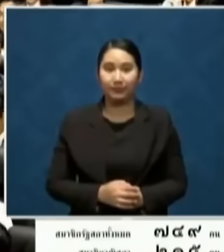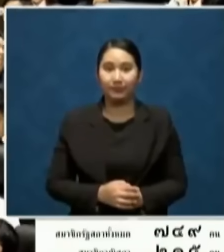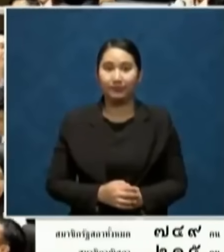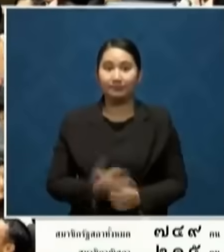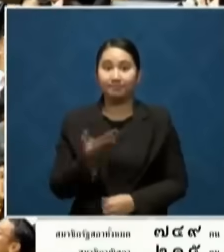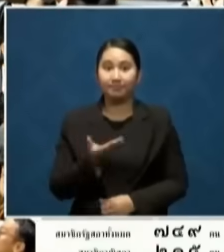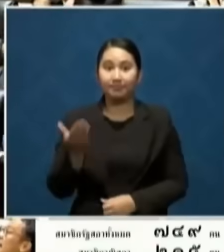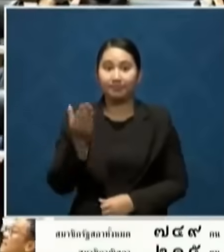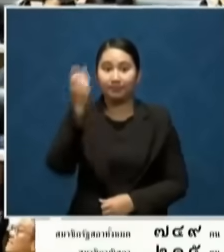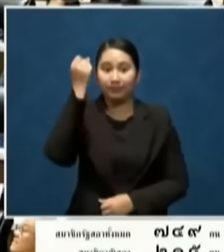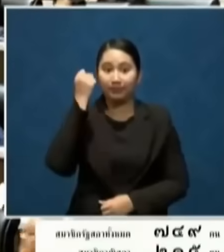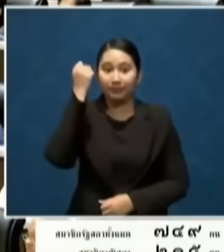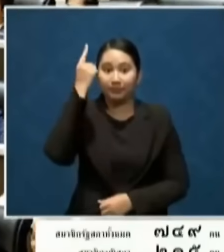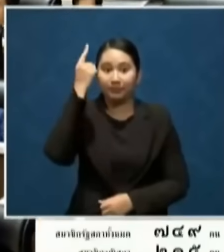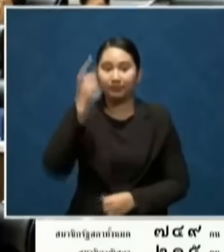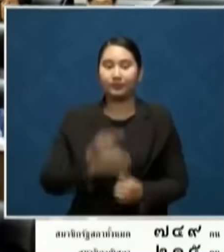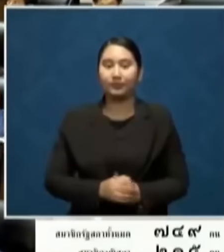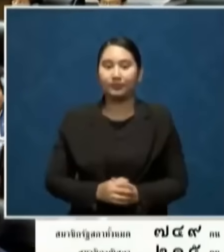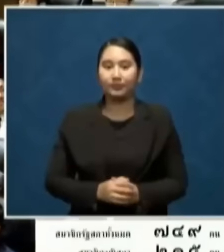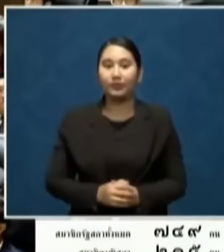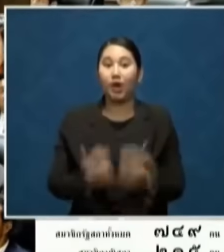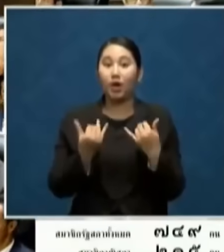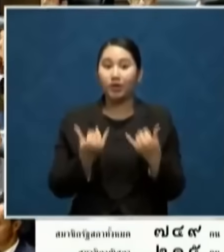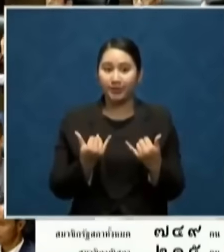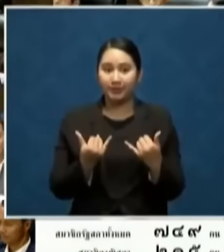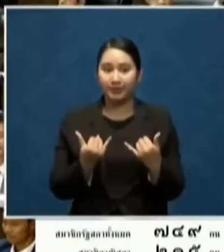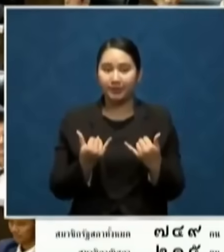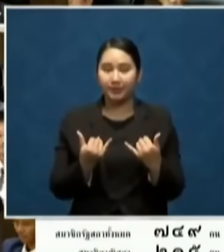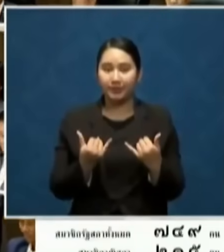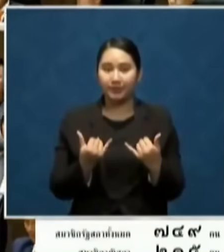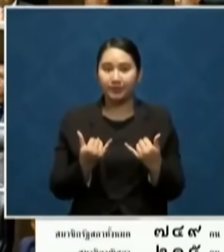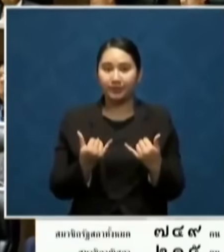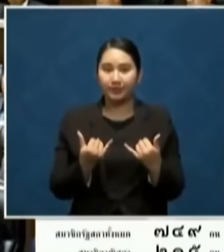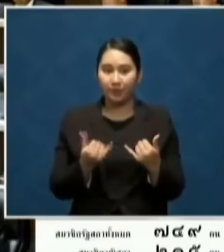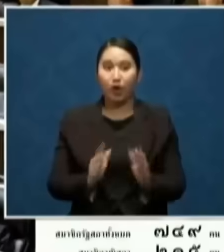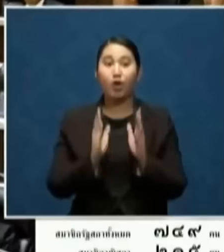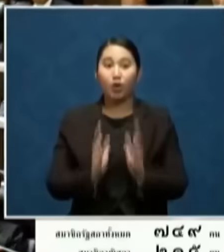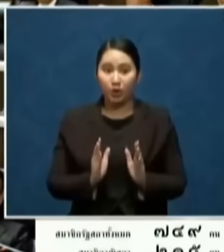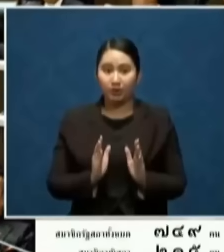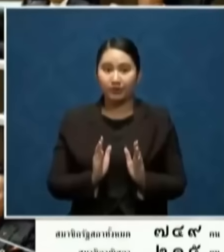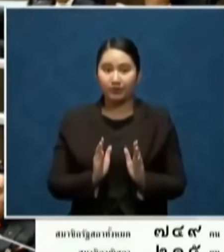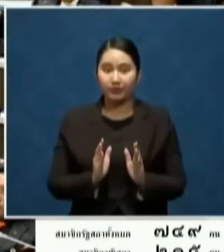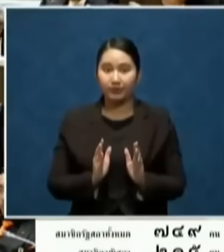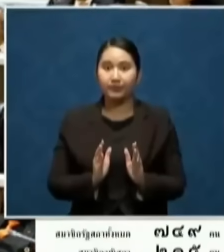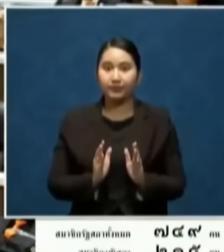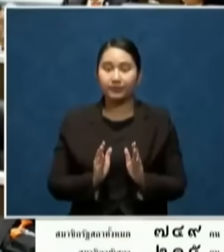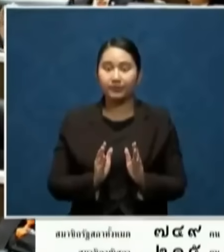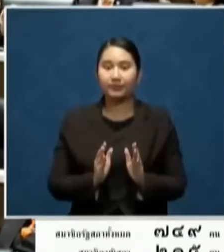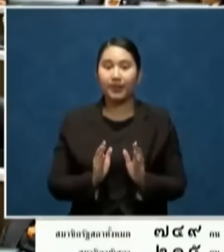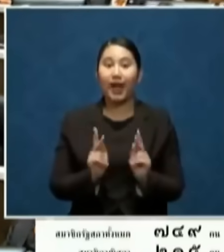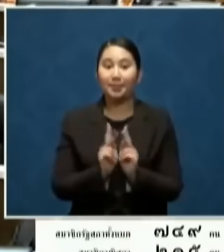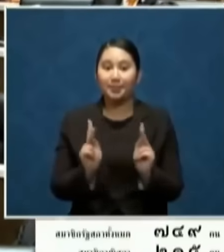คร่วมรัฐบาลเนี่ยนะคะว่าการเลือกนายกนั้นจะบรรลุเป้าหมายนายพิธาลิ้มเจริญรัตน์จะสามารถก้าวขึ้นไปนั่